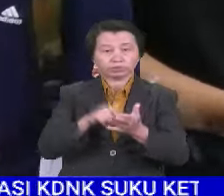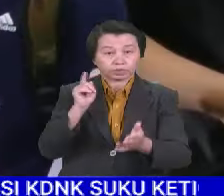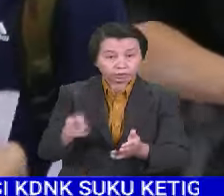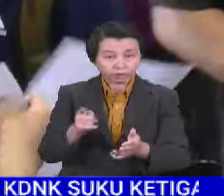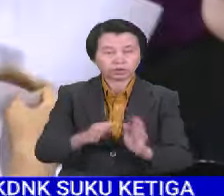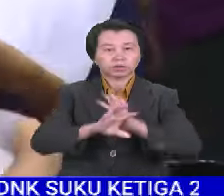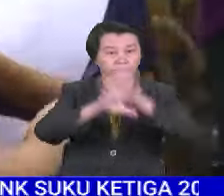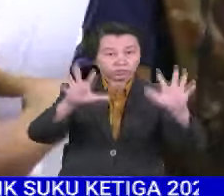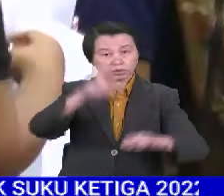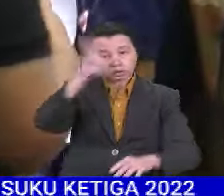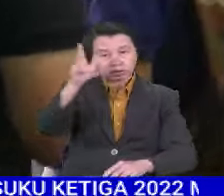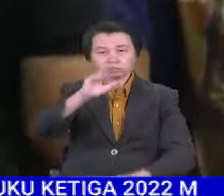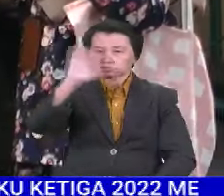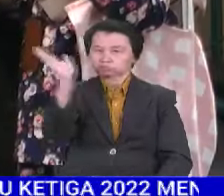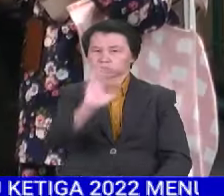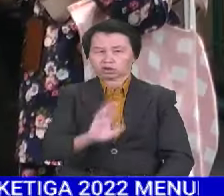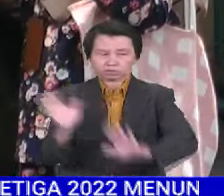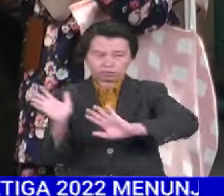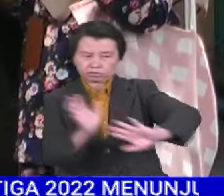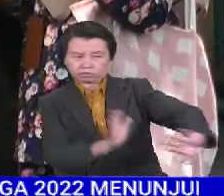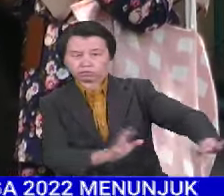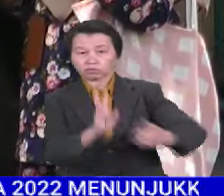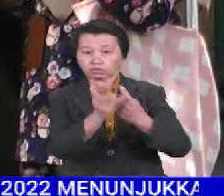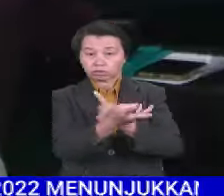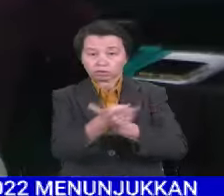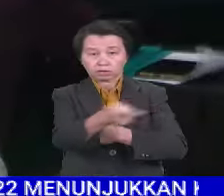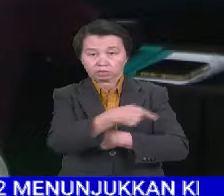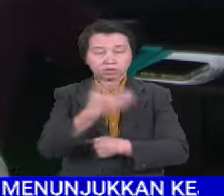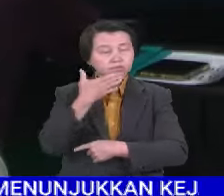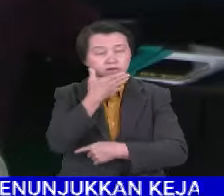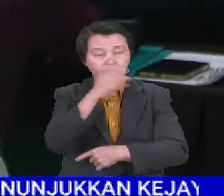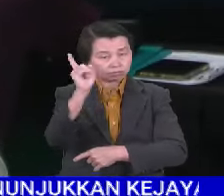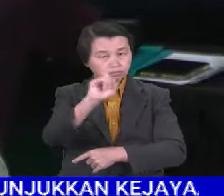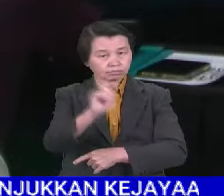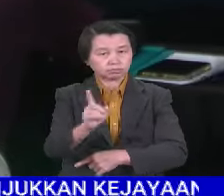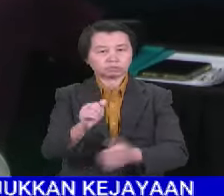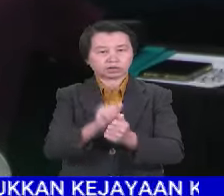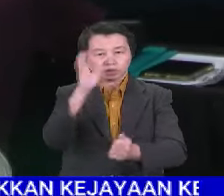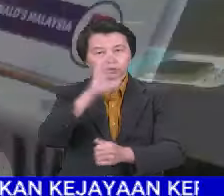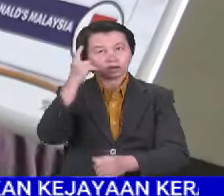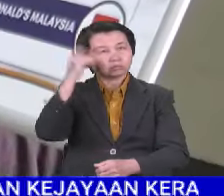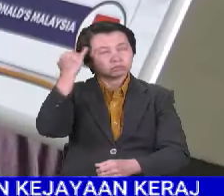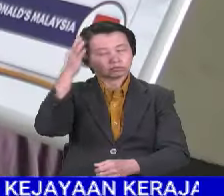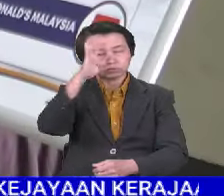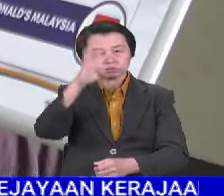jelas menunjukkan kerajaan tidak pernah mengabaikan isu kebajikan golongan belia dan sentiasa mencari